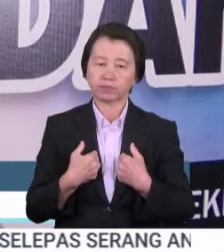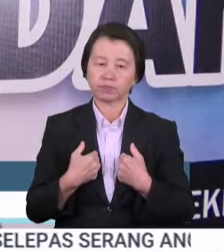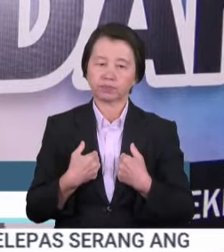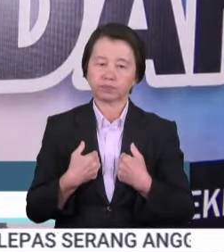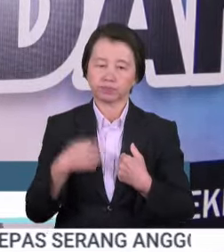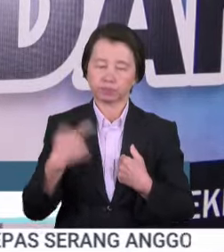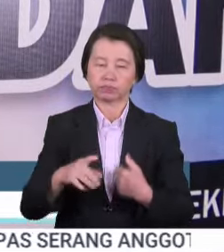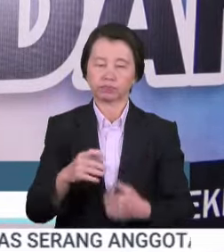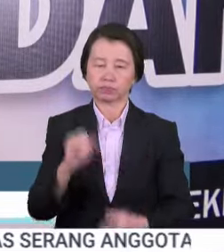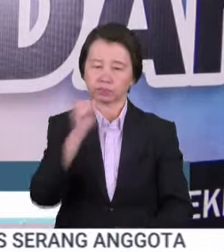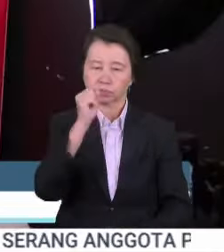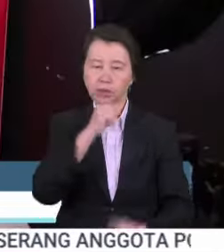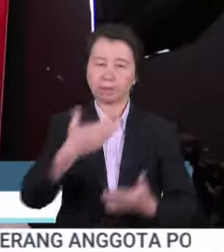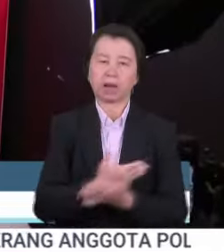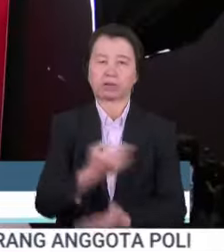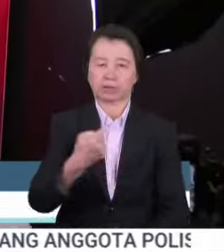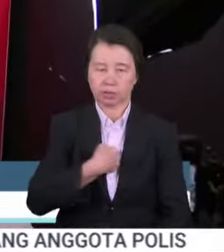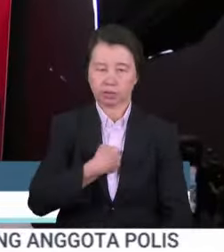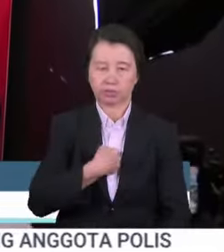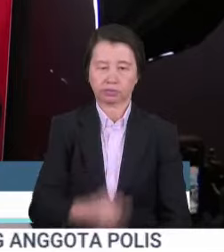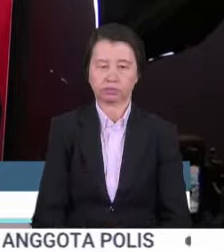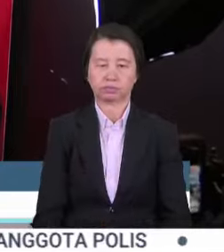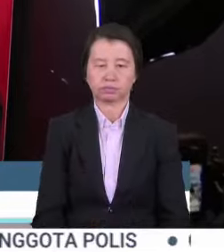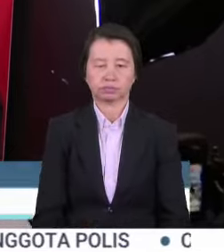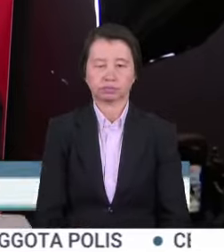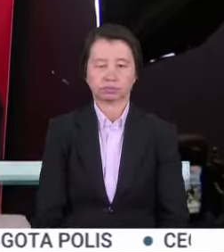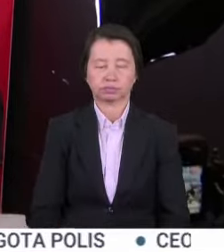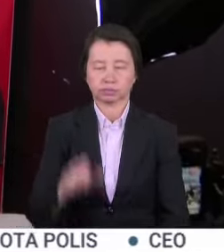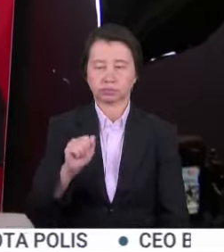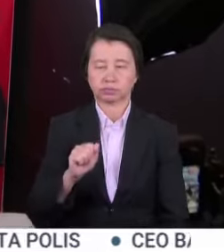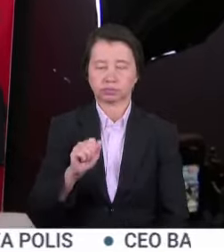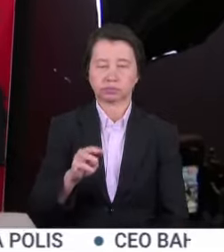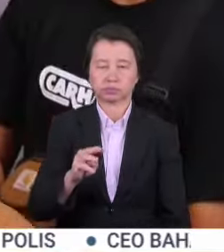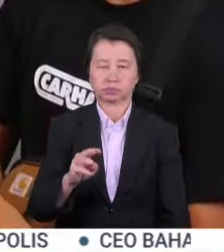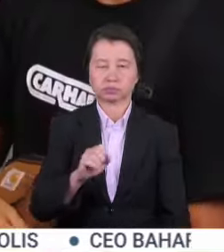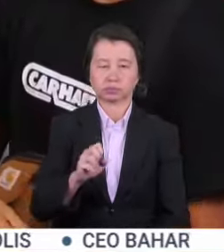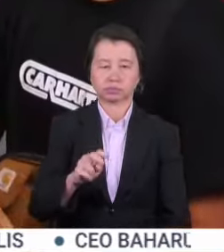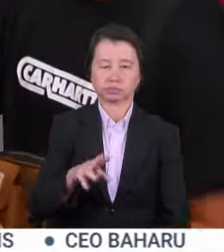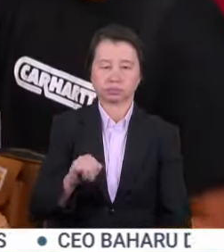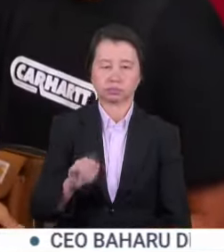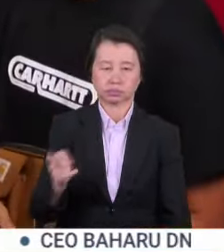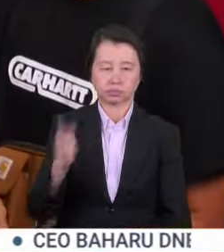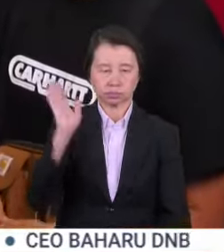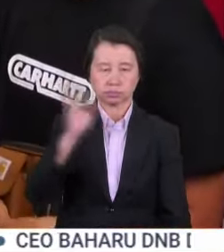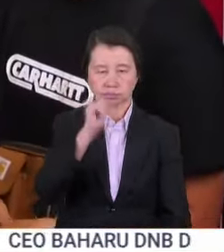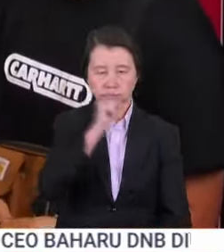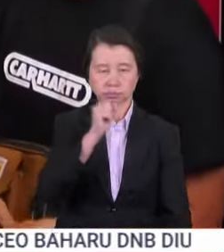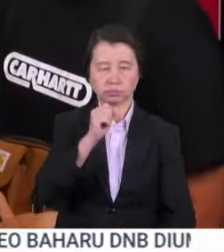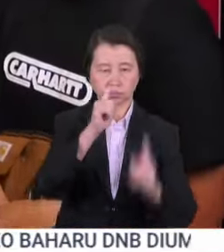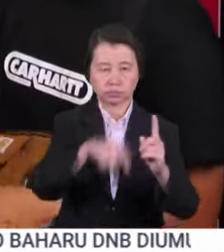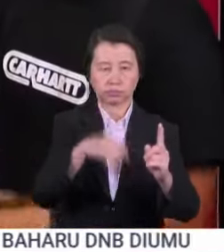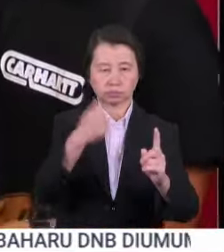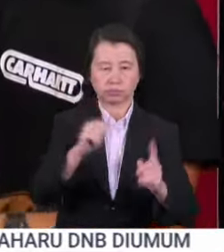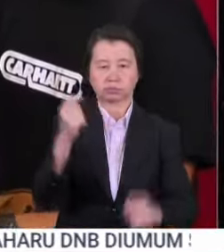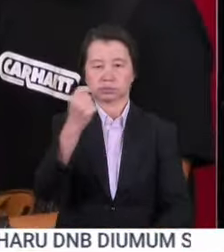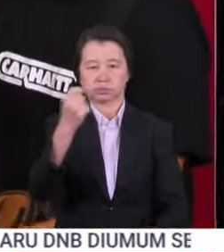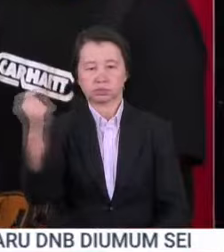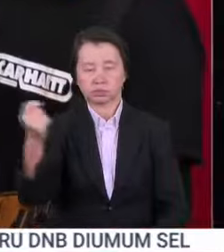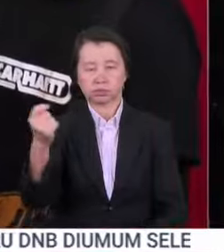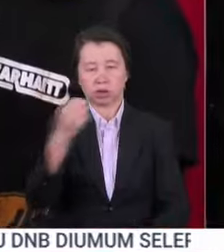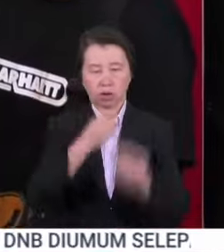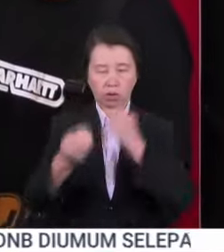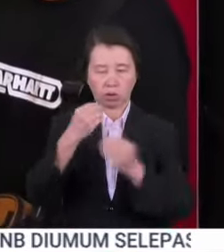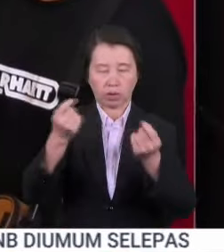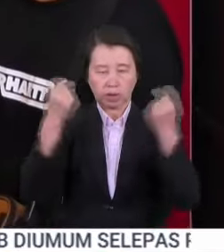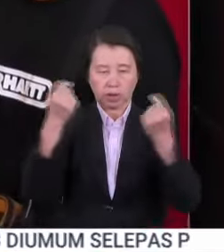rilis single terbaru Kak Ani. Ani Mayuni turut akan membuat persembahan pada 1 Oktober di Pantai Timur Food